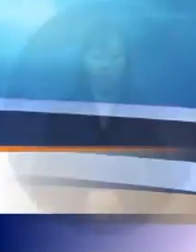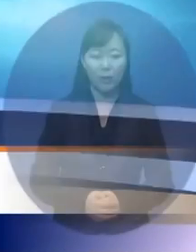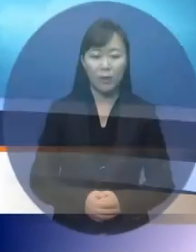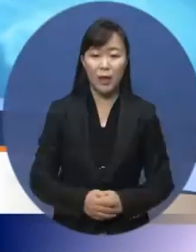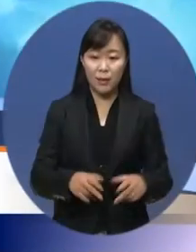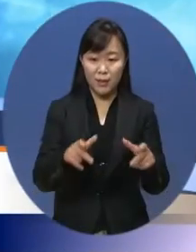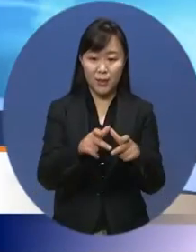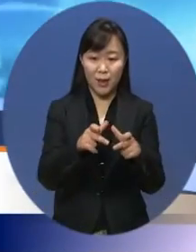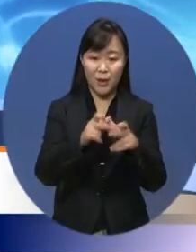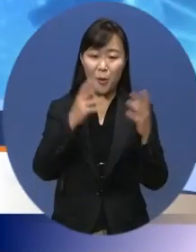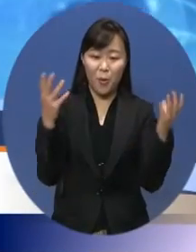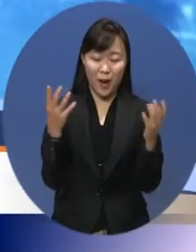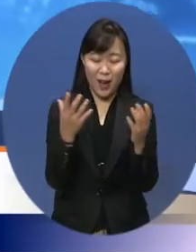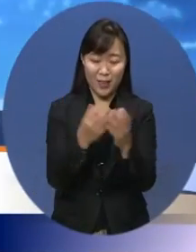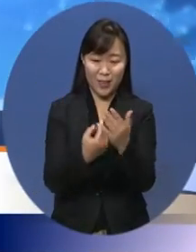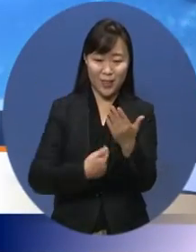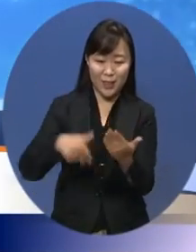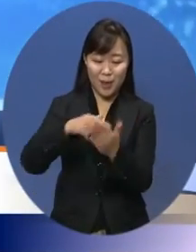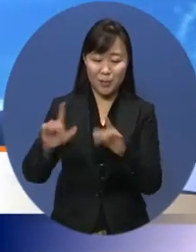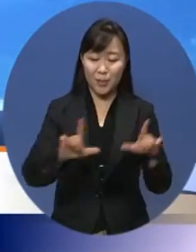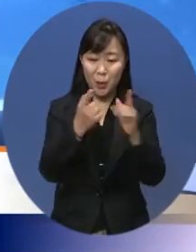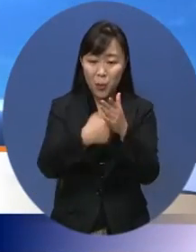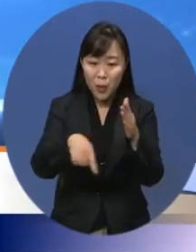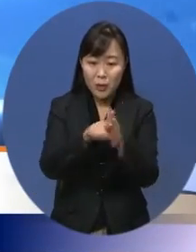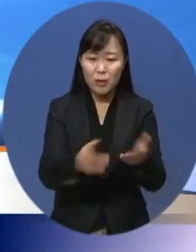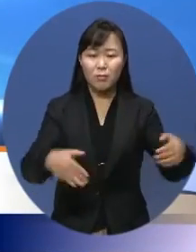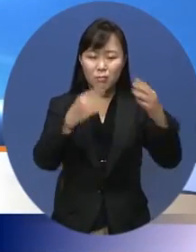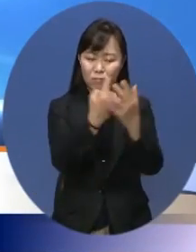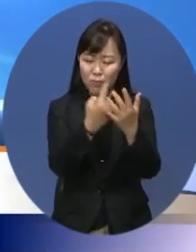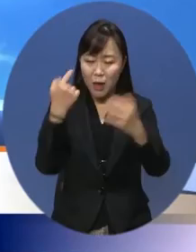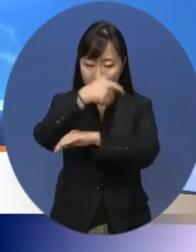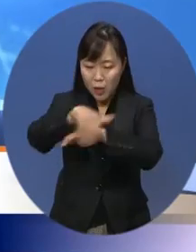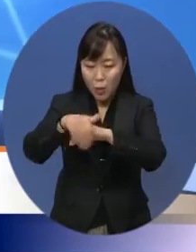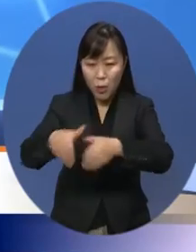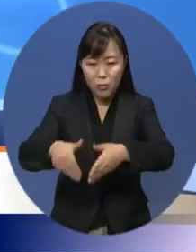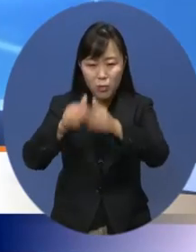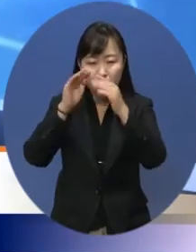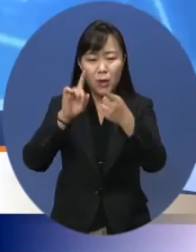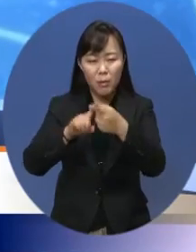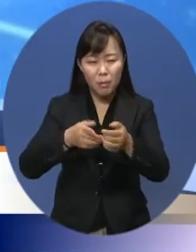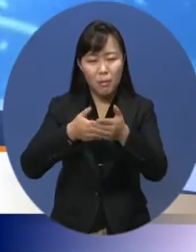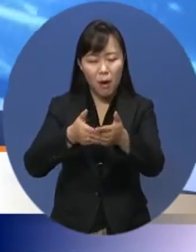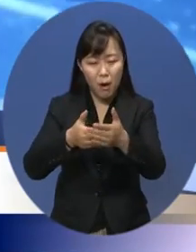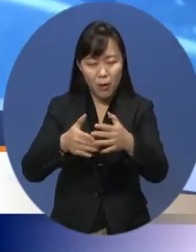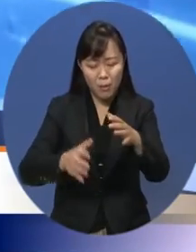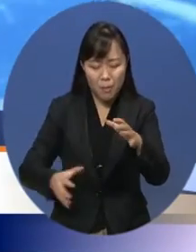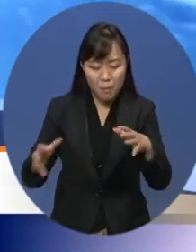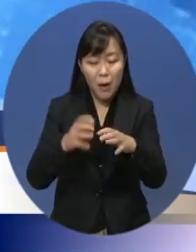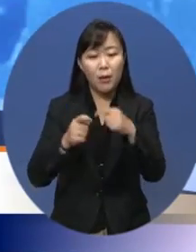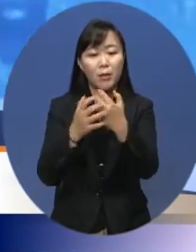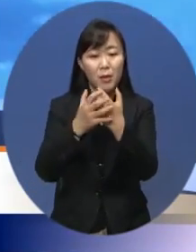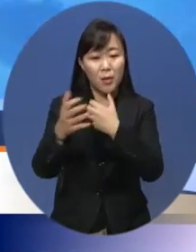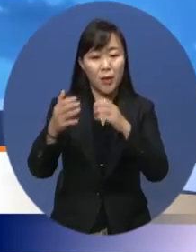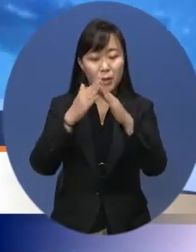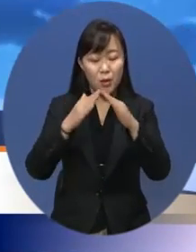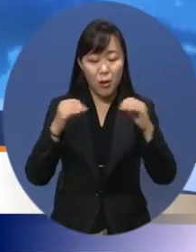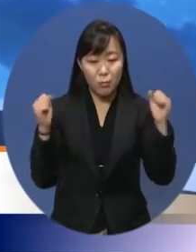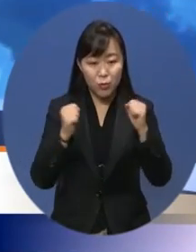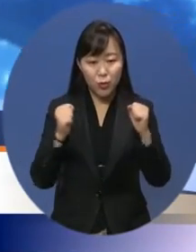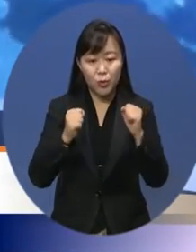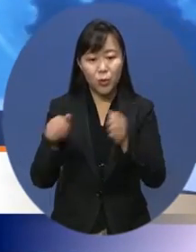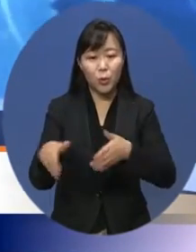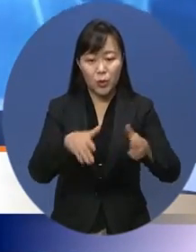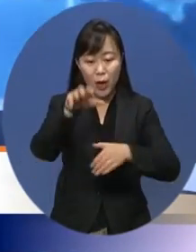장애인들의 완전한 자립을 위해 탈 시설 계획 수립을 촉구하는 결의대회 가 전라북도 도청 앞에서